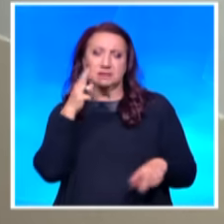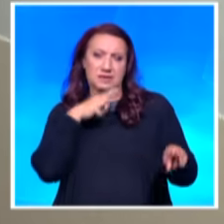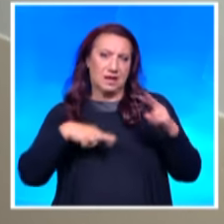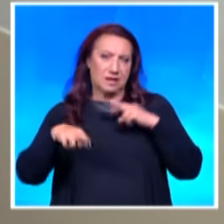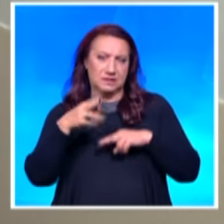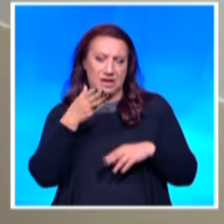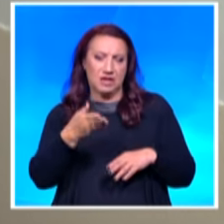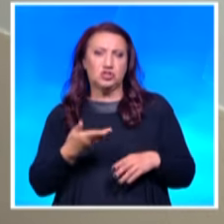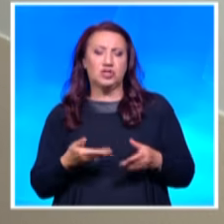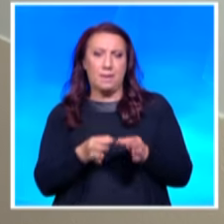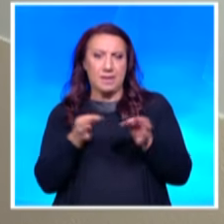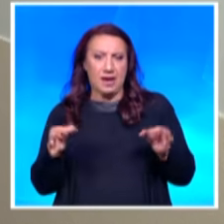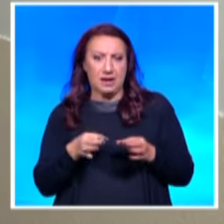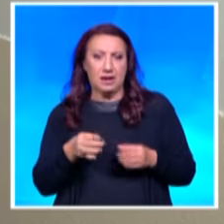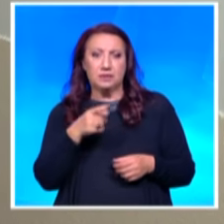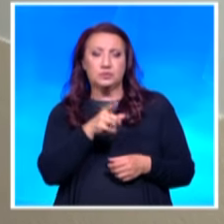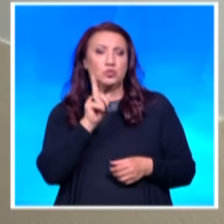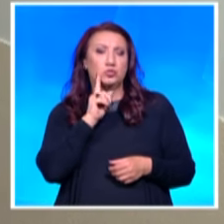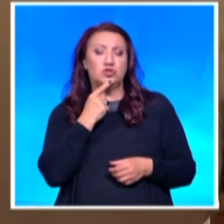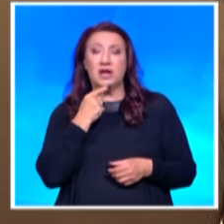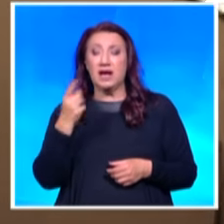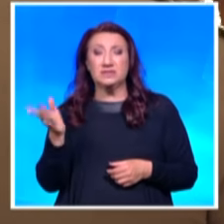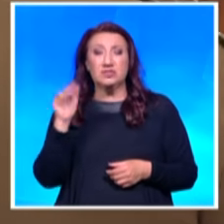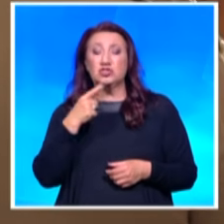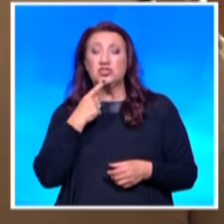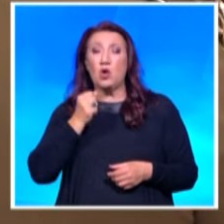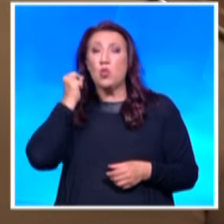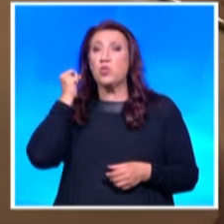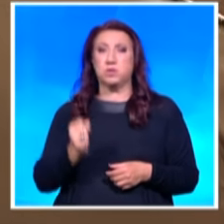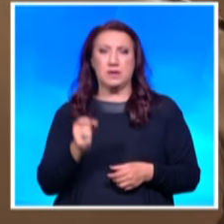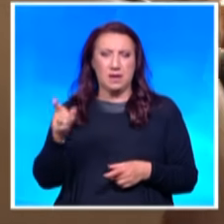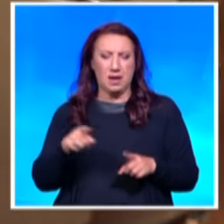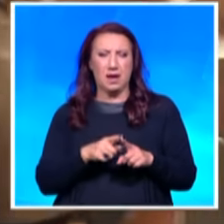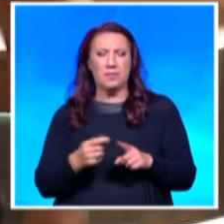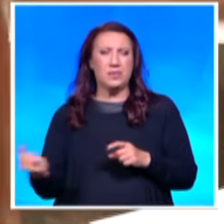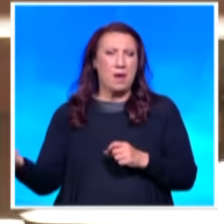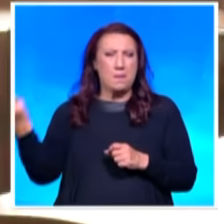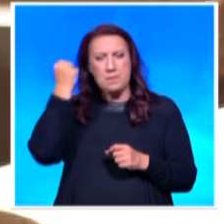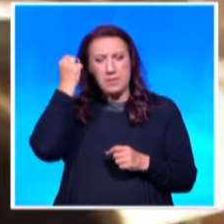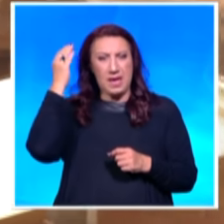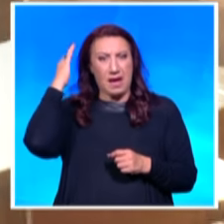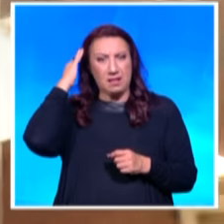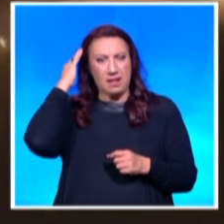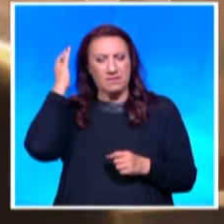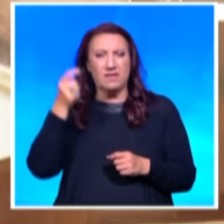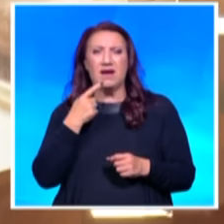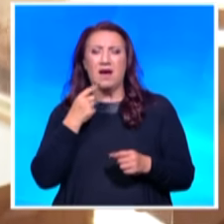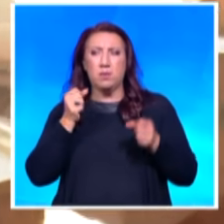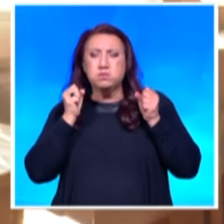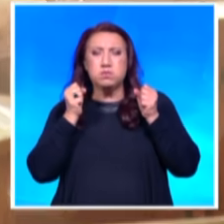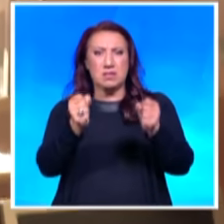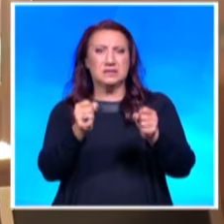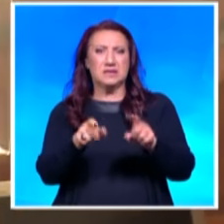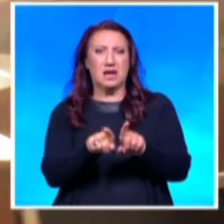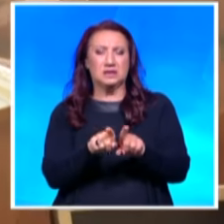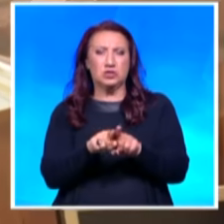убие. Едновременно с това и на нас е удари в областта на главата, блъскал я и я влачил. Той